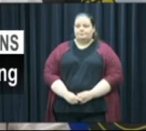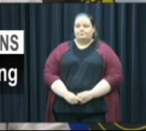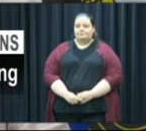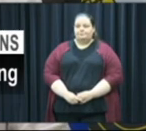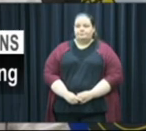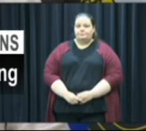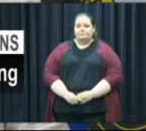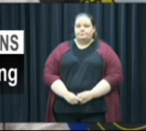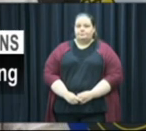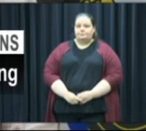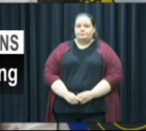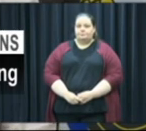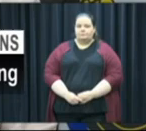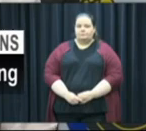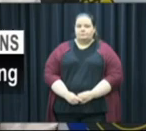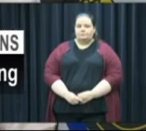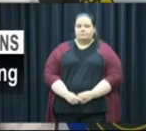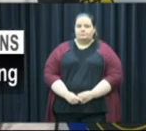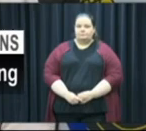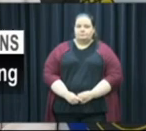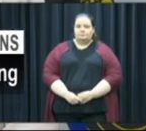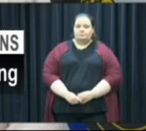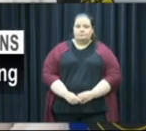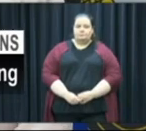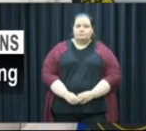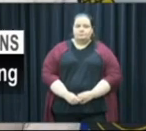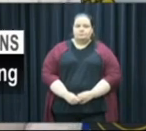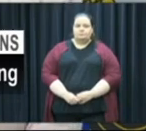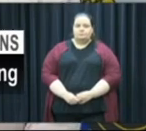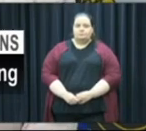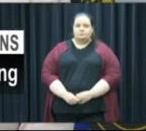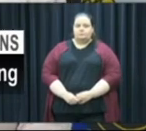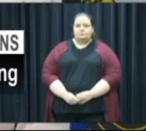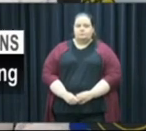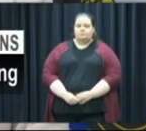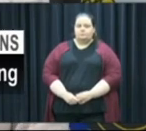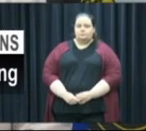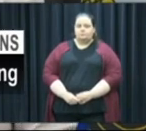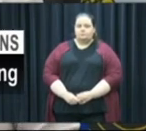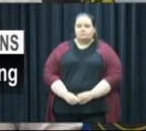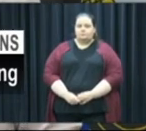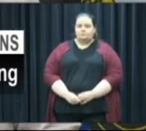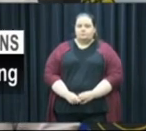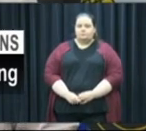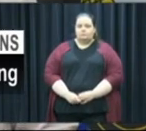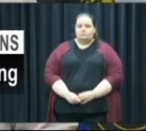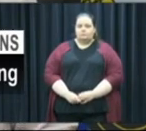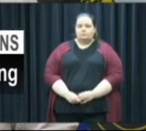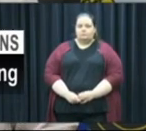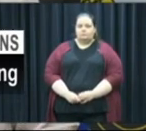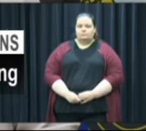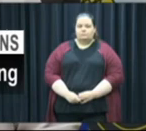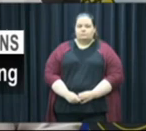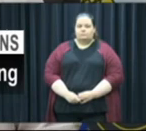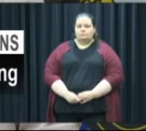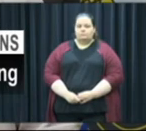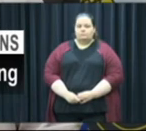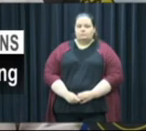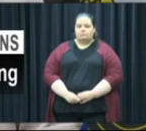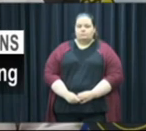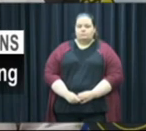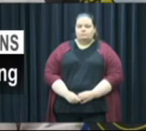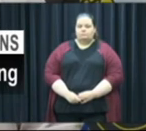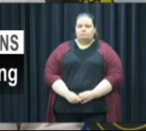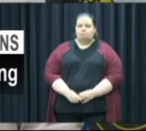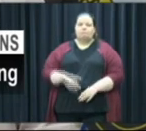évaluer, il faudrait qu'il y ait un certain nombre de personnes qui portent le masque là, en public? Je ne sais pas si vous comprenez ma question. Oui,